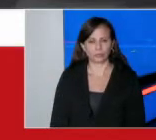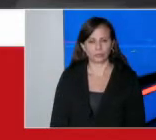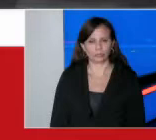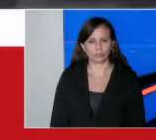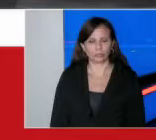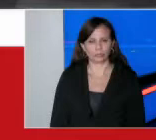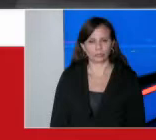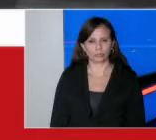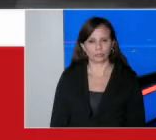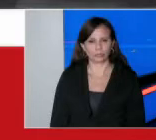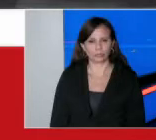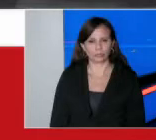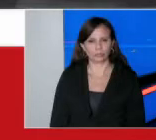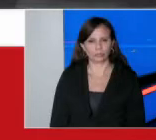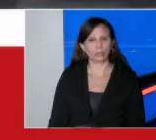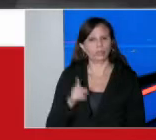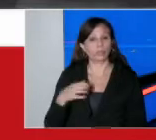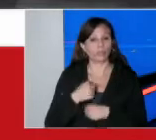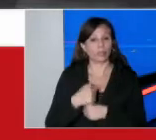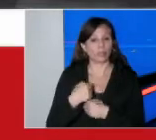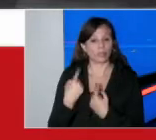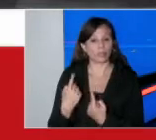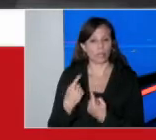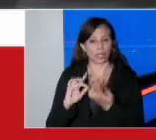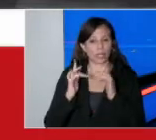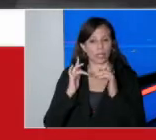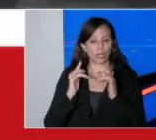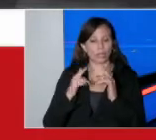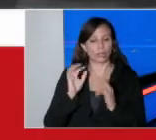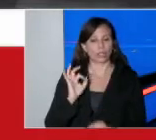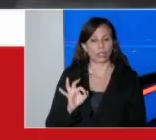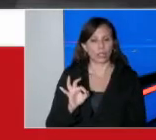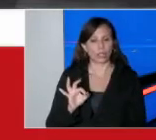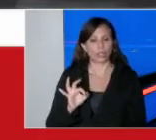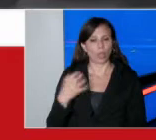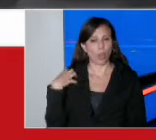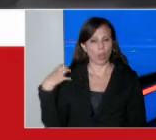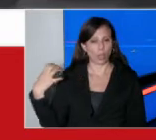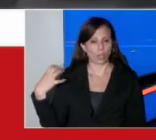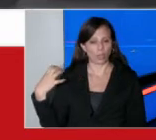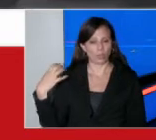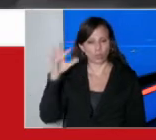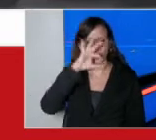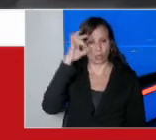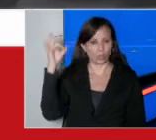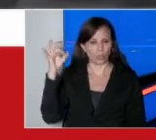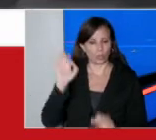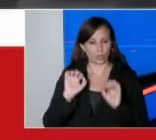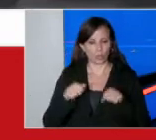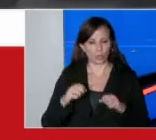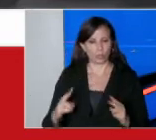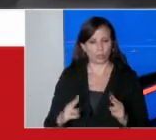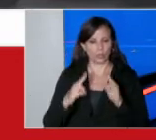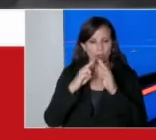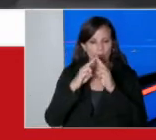אריק זמור למעשה מציג את עצמו כיריב של כל אותן אוליגרכיות אליטות ששולטות